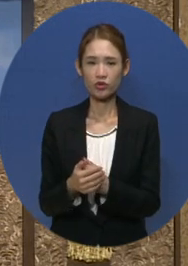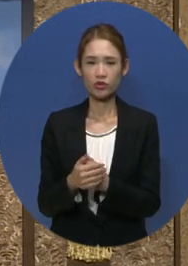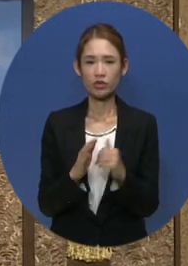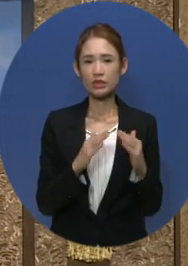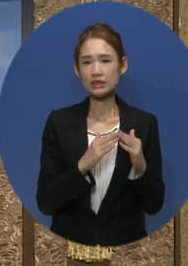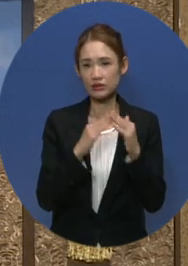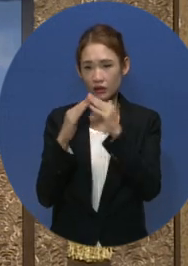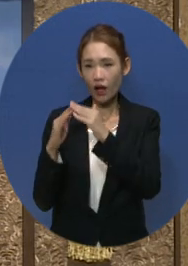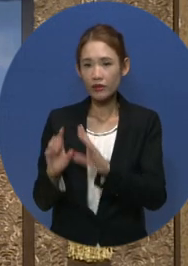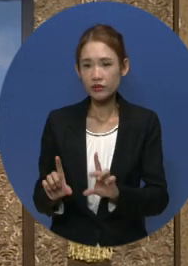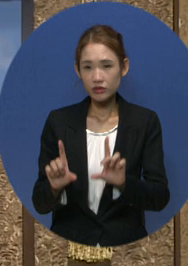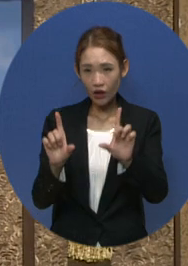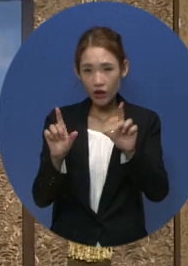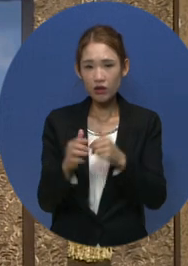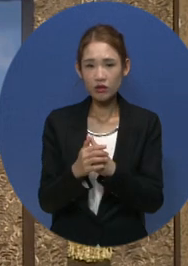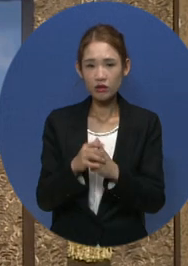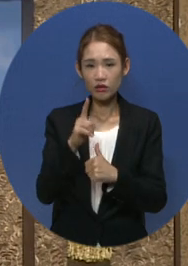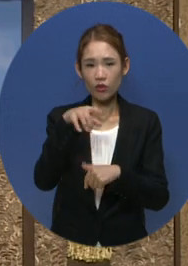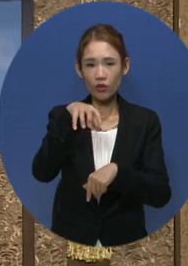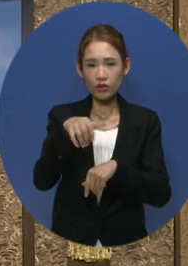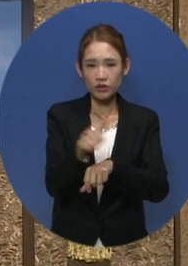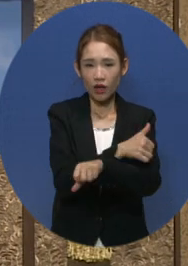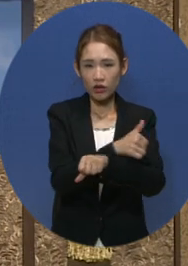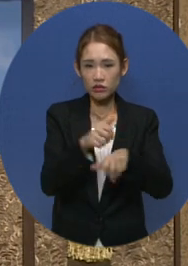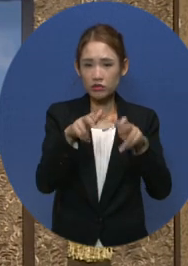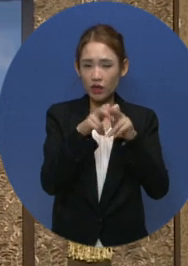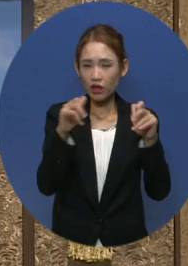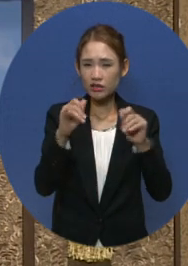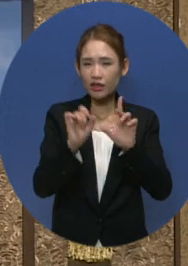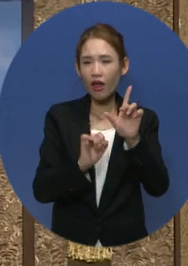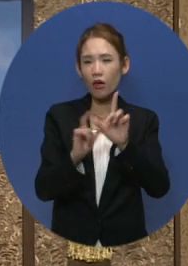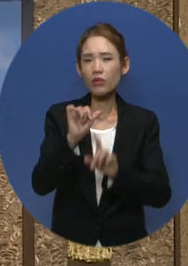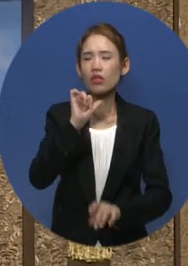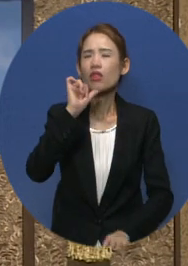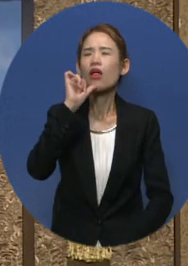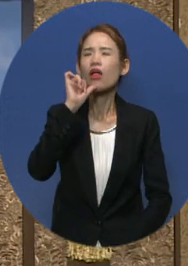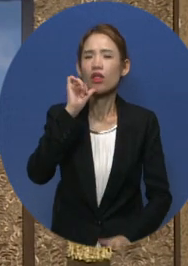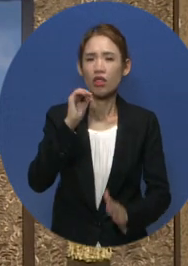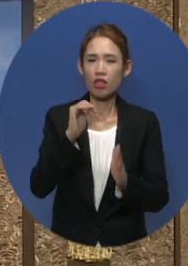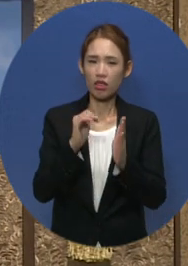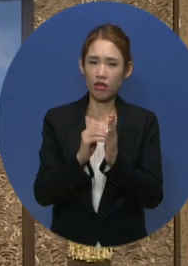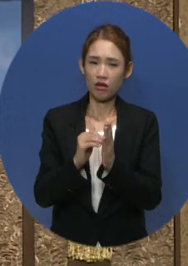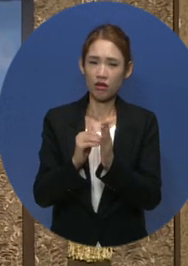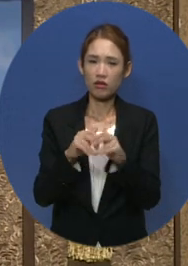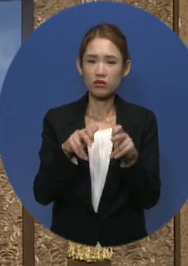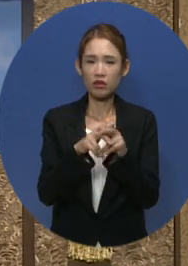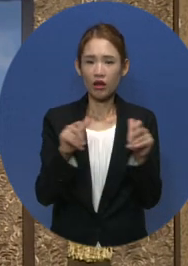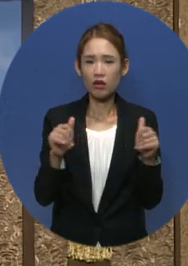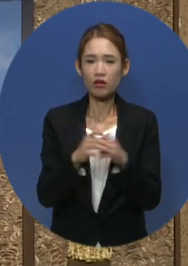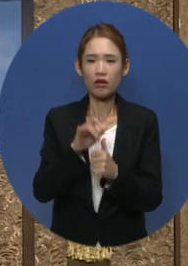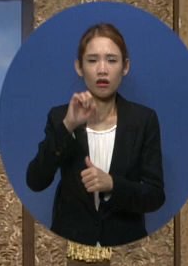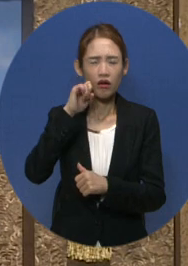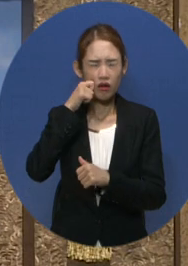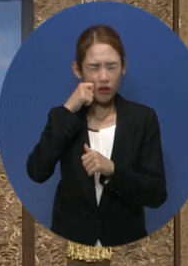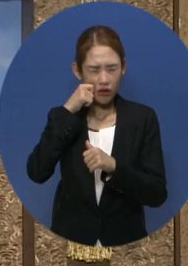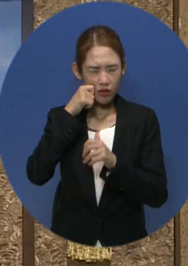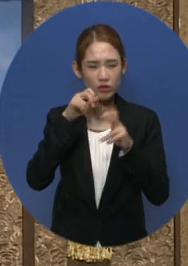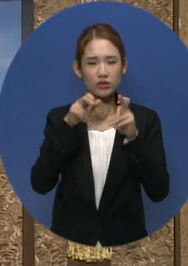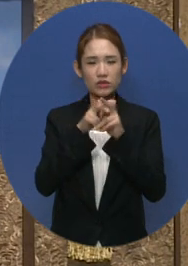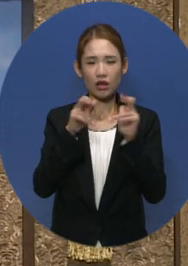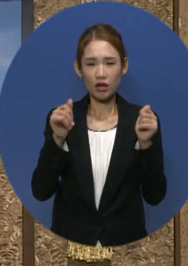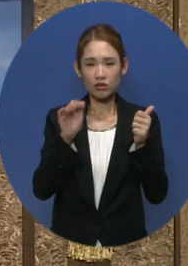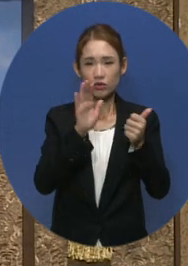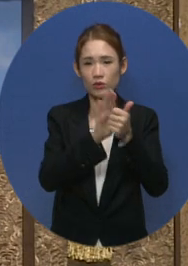이전하는 날 그 거기 다니는 나오는 장애인들 다 가난하거든요. 네. 근데 이 장애인들이 그 어려운